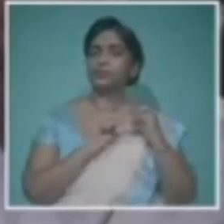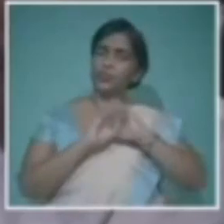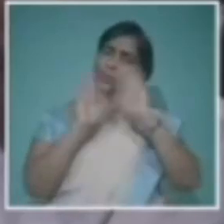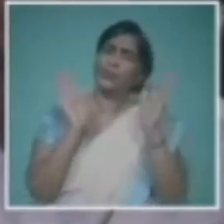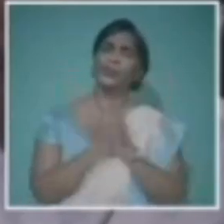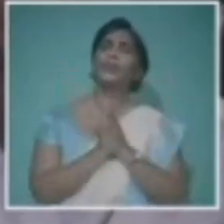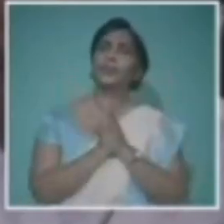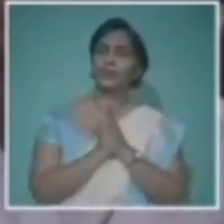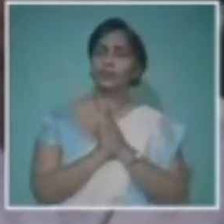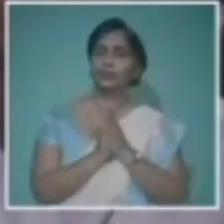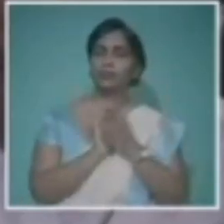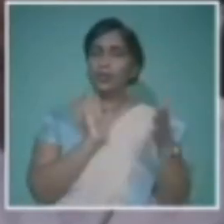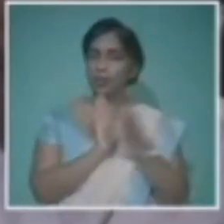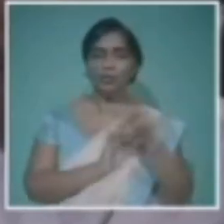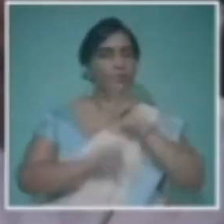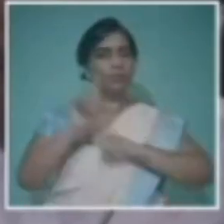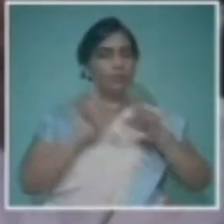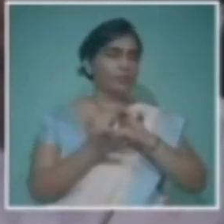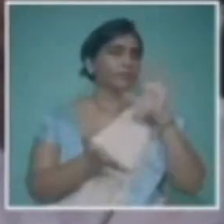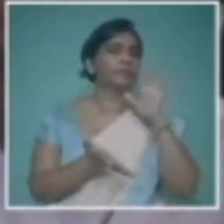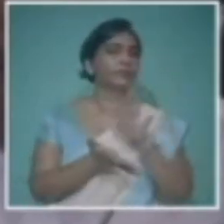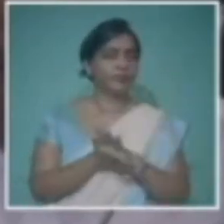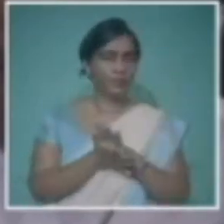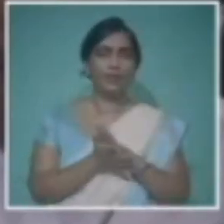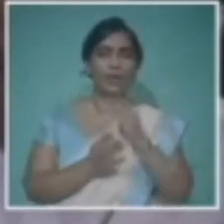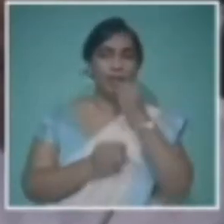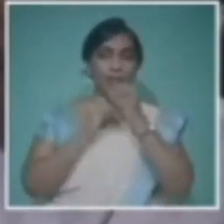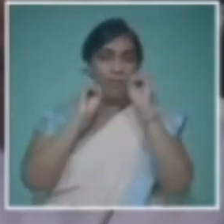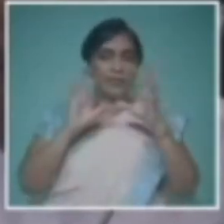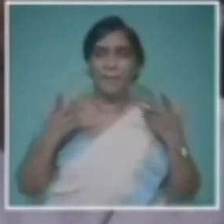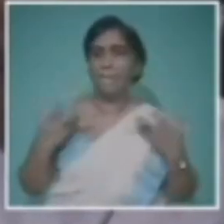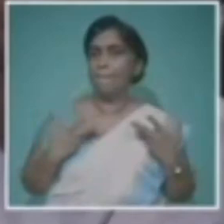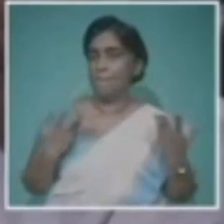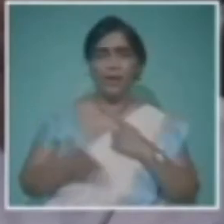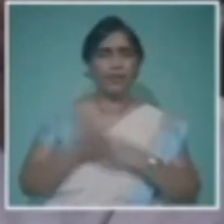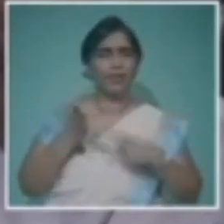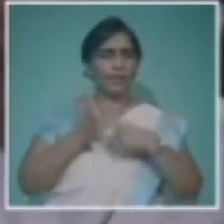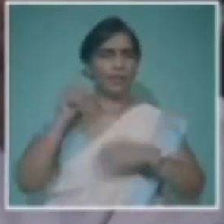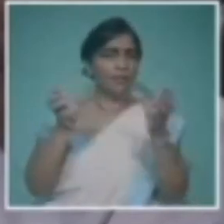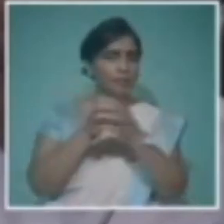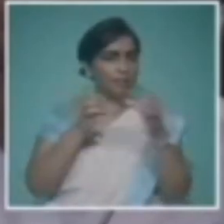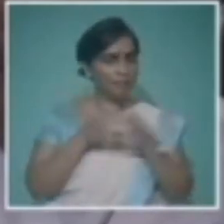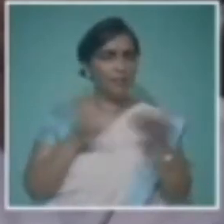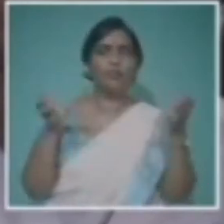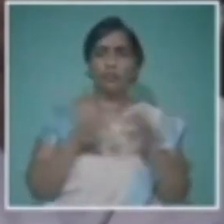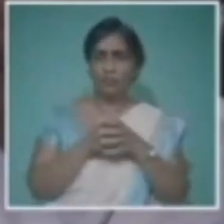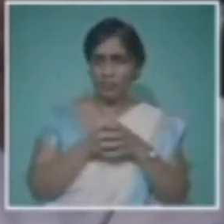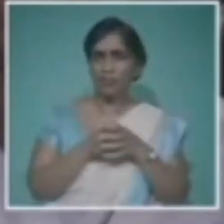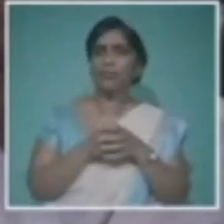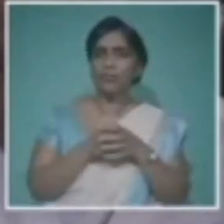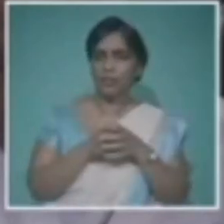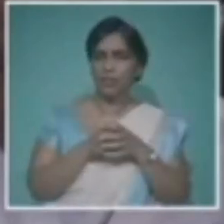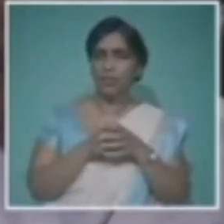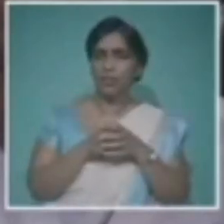දෙනා එකතු වෙලා කතා කරලා තීරණයකට එන එක. මැජික් තියෙන්න බෑ. දේශපාලන පක්ෂවලට ඇවිල්ලා මිනිත්තු දෙක කාලයක්